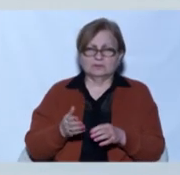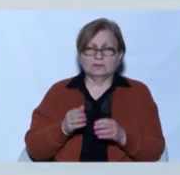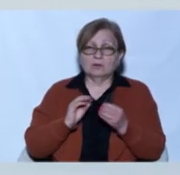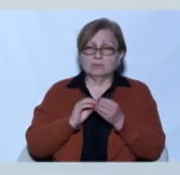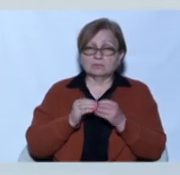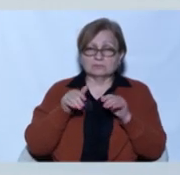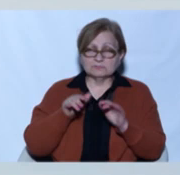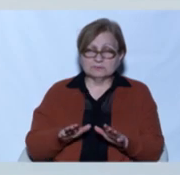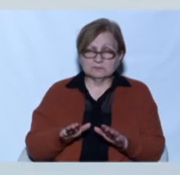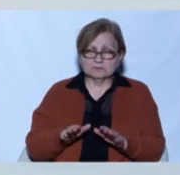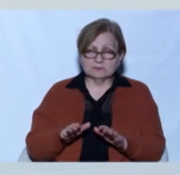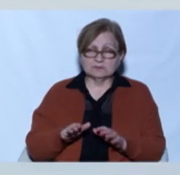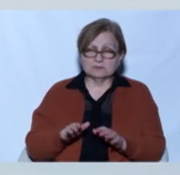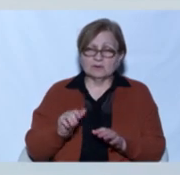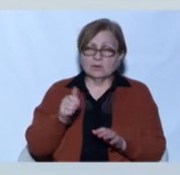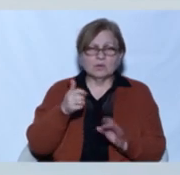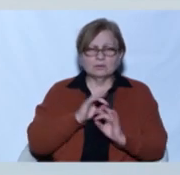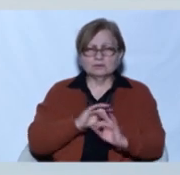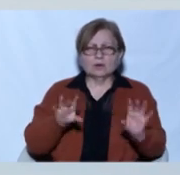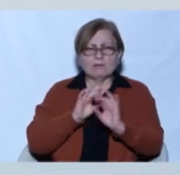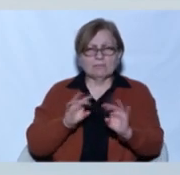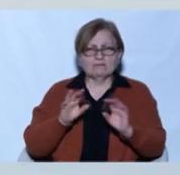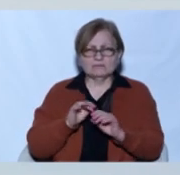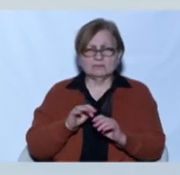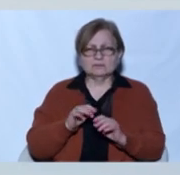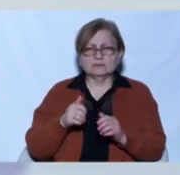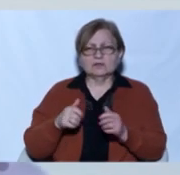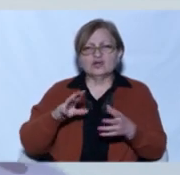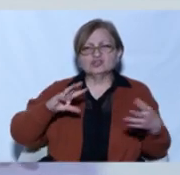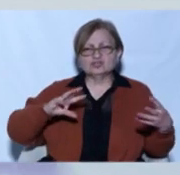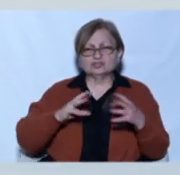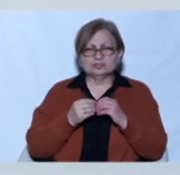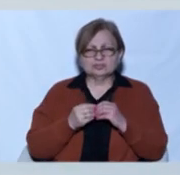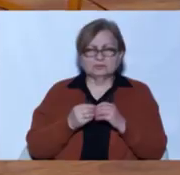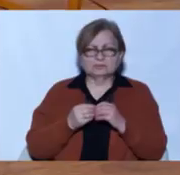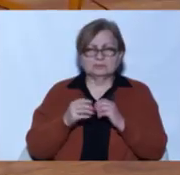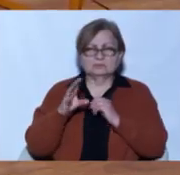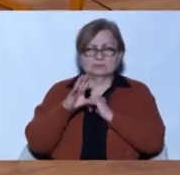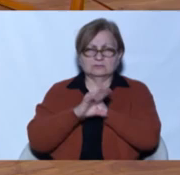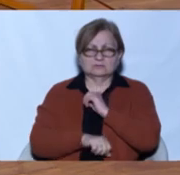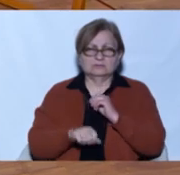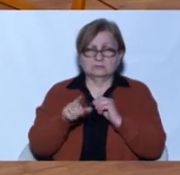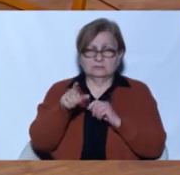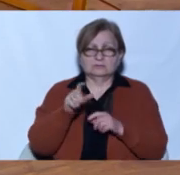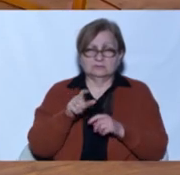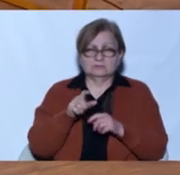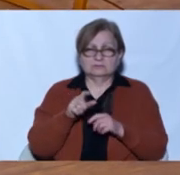პრობლემის გადაჭრა, როგორ არის გადმოცემული ამბავი, შეჯამება და აი რაც შეეხება ბოლო